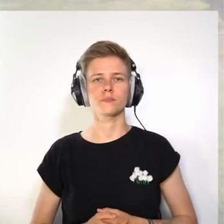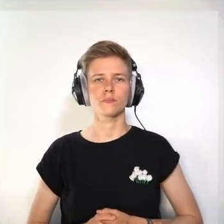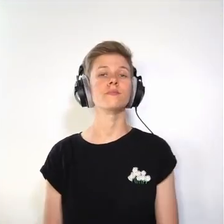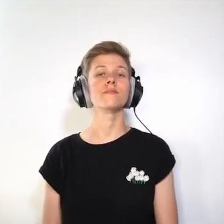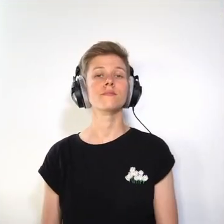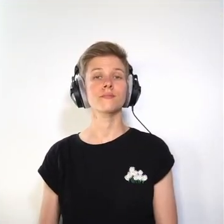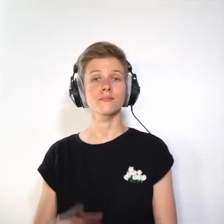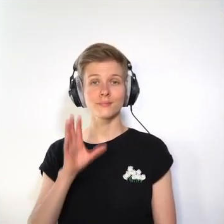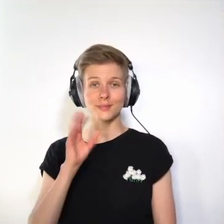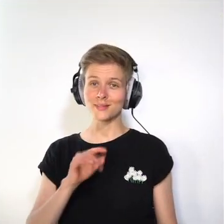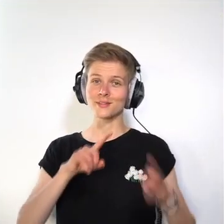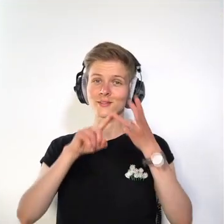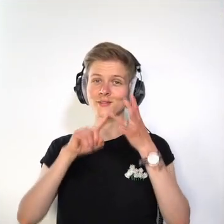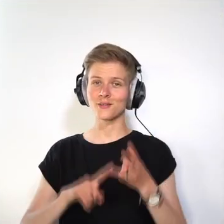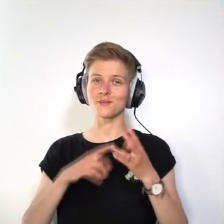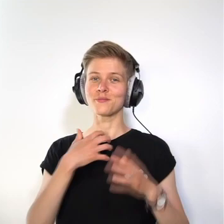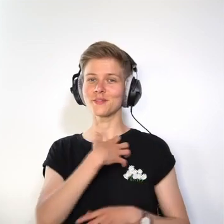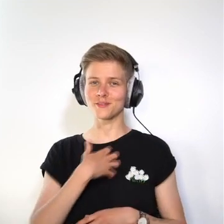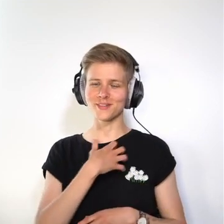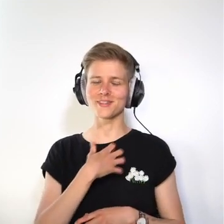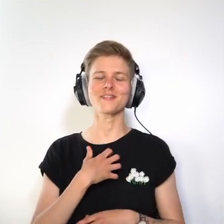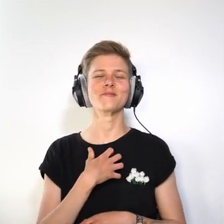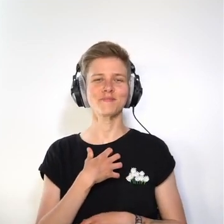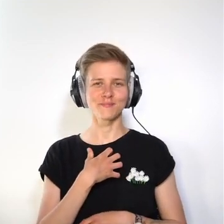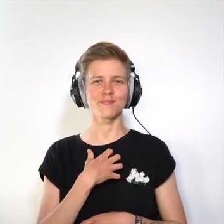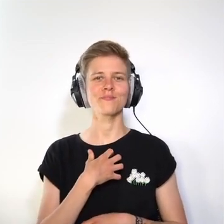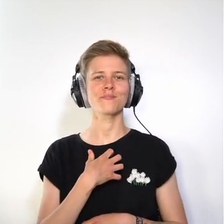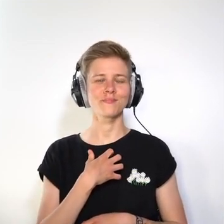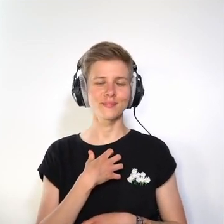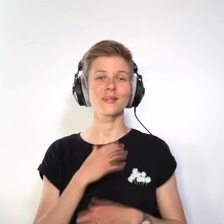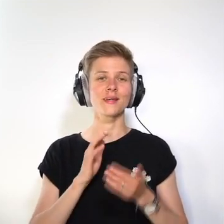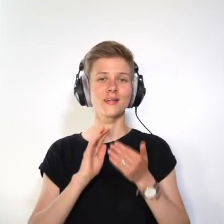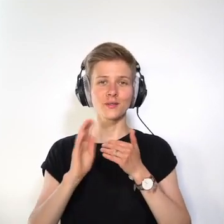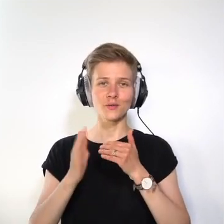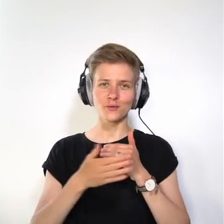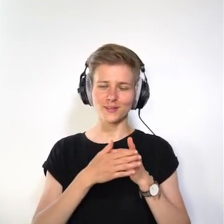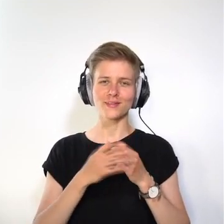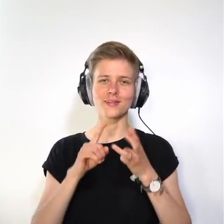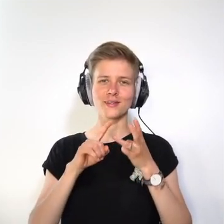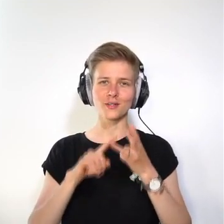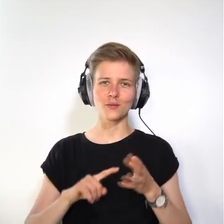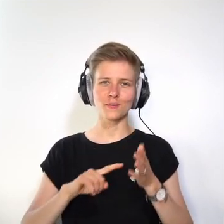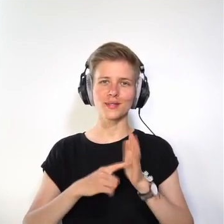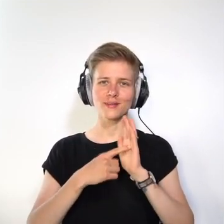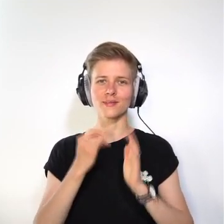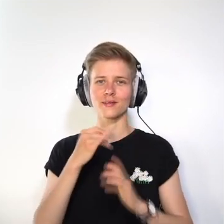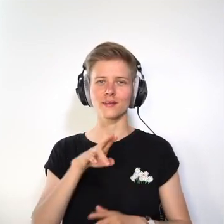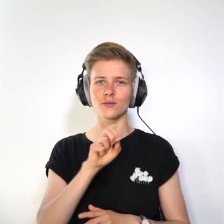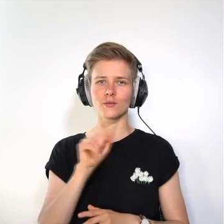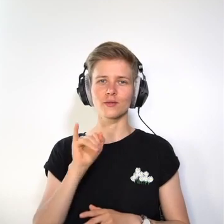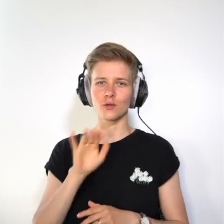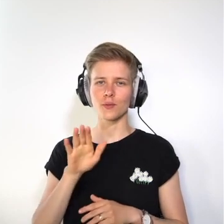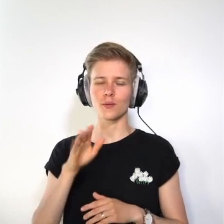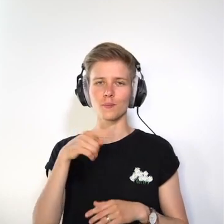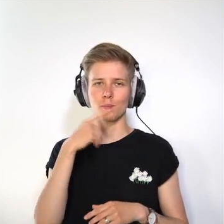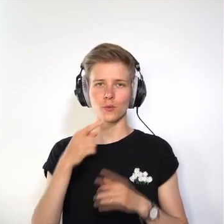No niin, nyt kolmas yritys toivottavasti toden sanoo, eli nyt lähdetään vielä kolmannen kerran Jussin puheenvuorosta, eli aiheena on siis